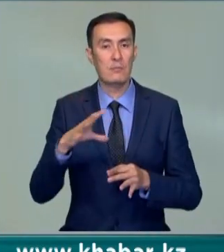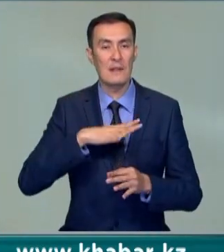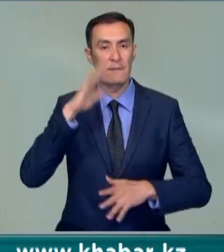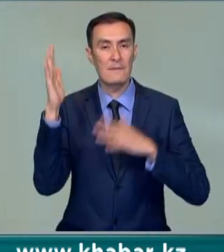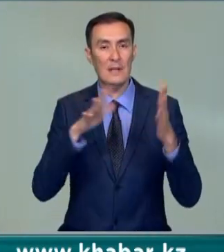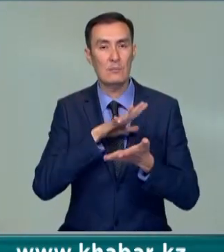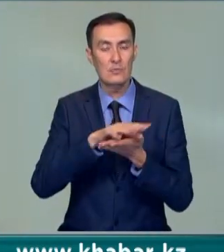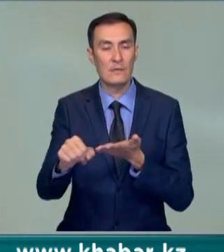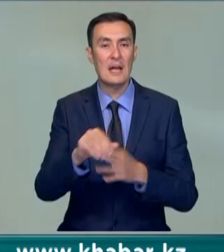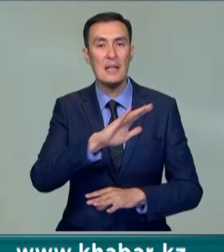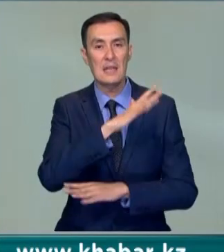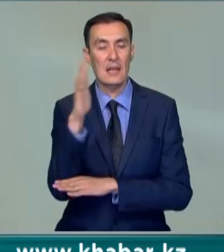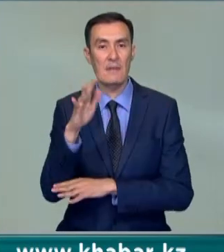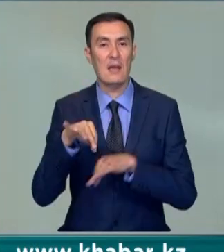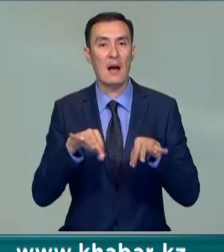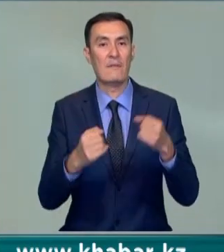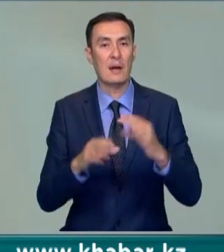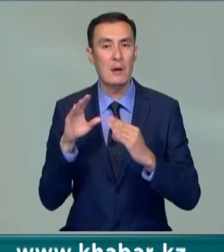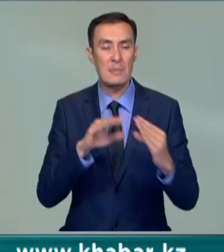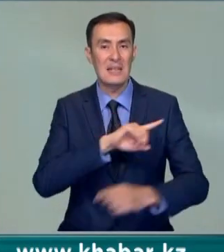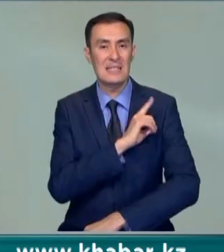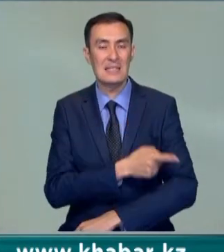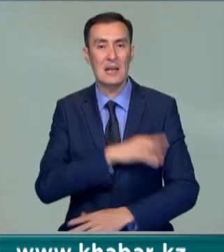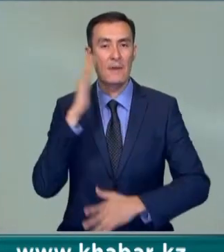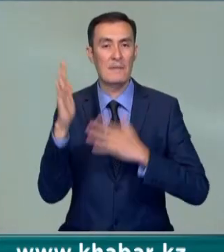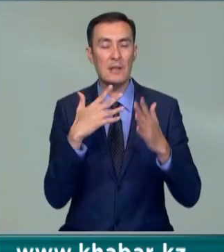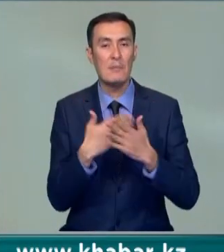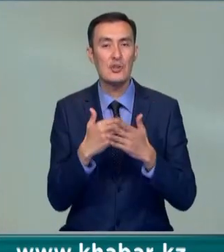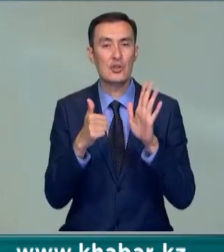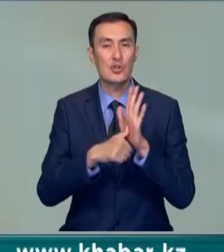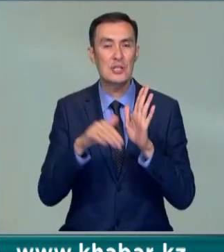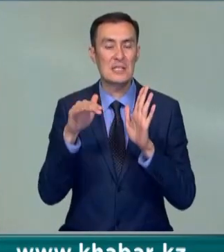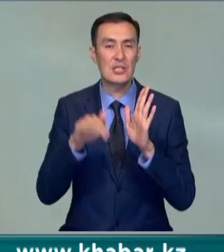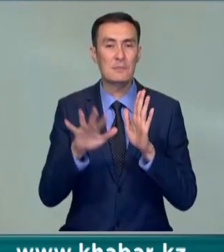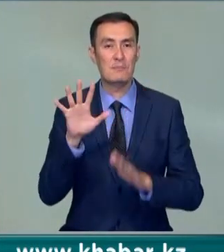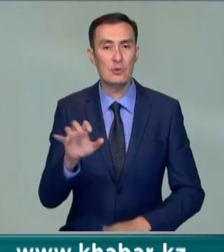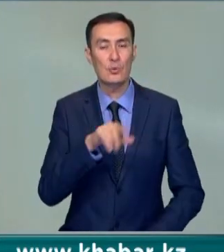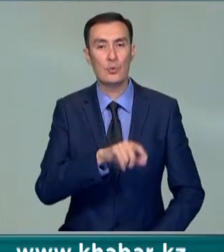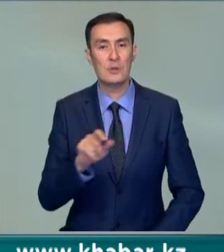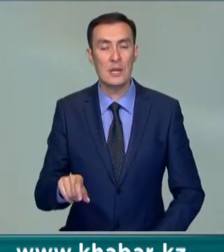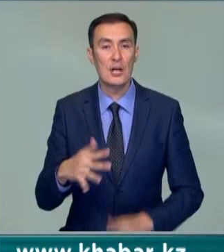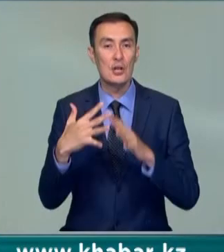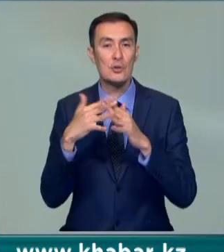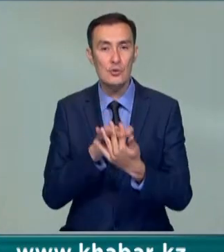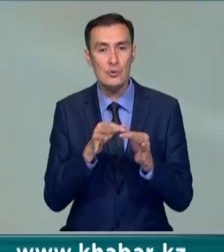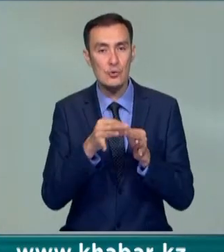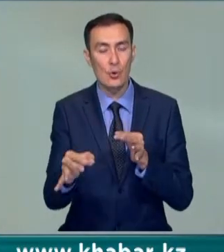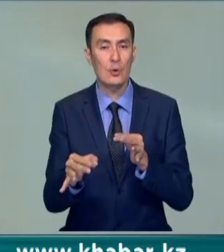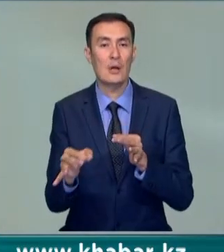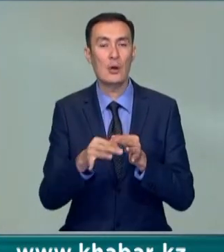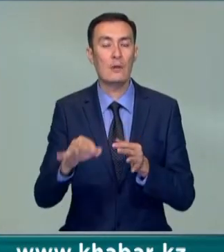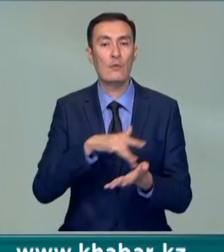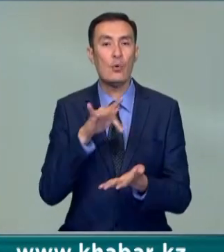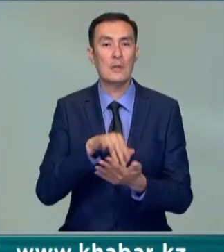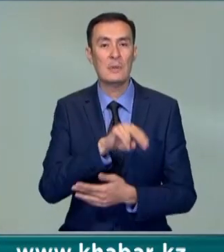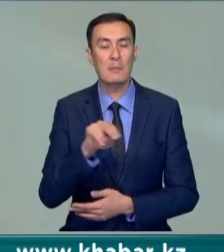ветром повалило деревья и автомобили. Из-за сильного ветра почти 6,5 тысяч жителей сел и некоторых микрорайонов